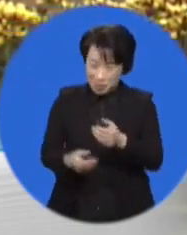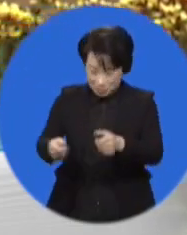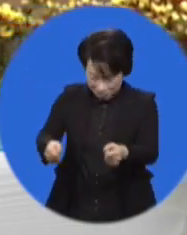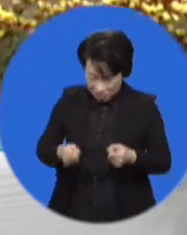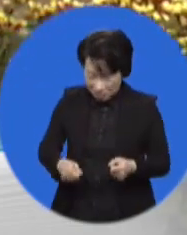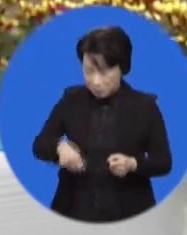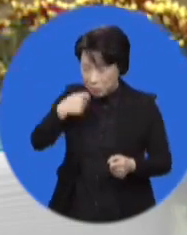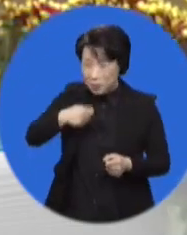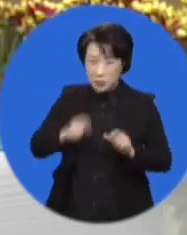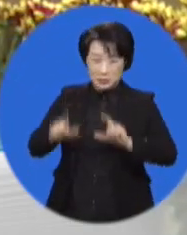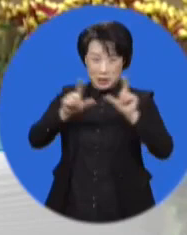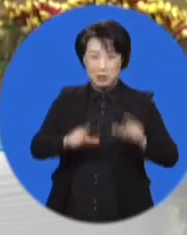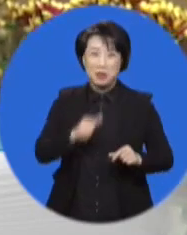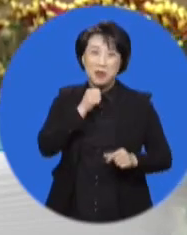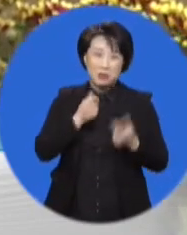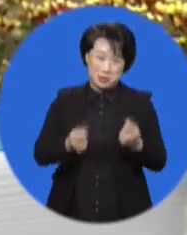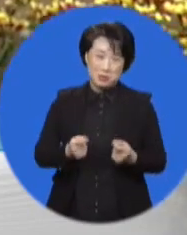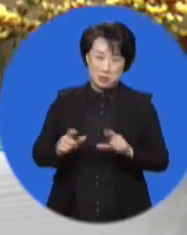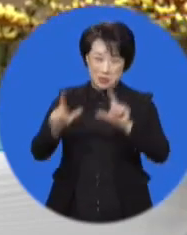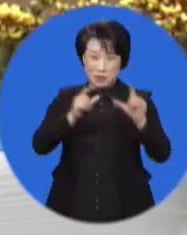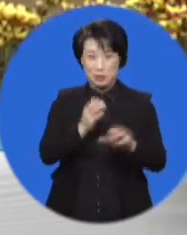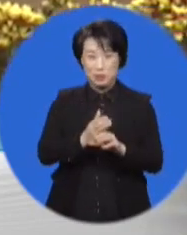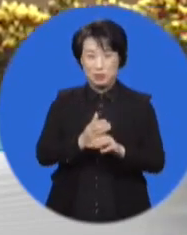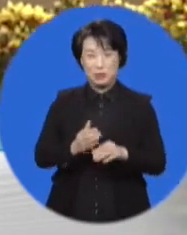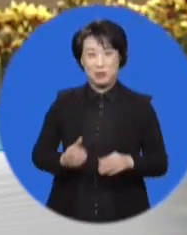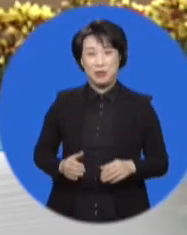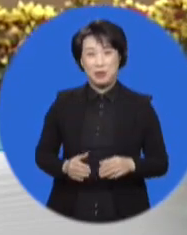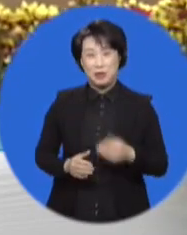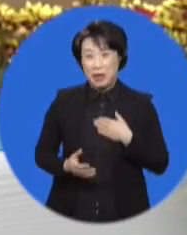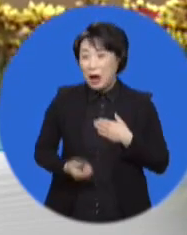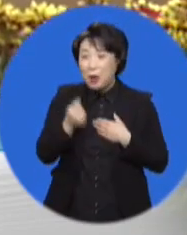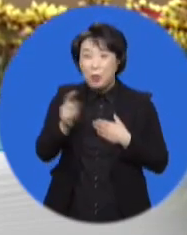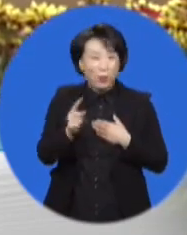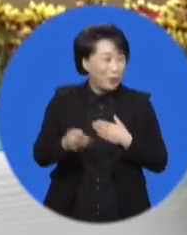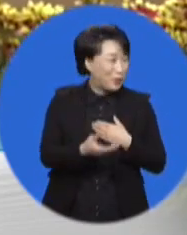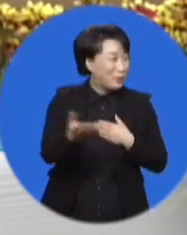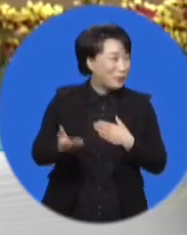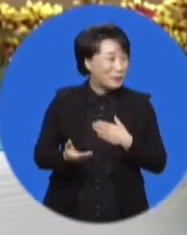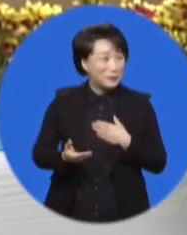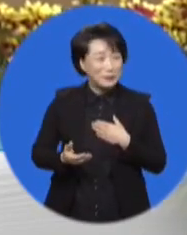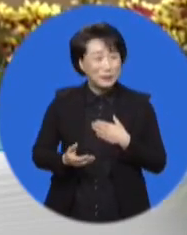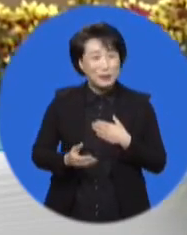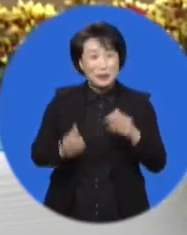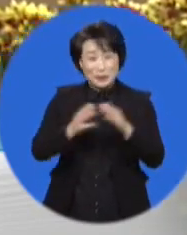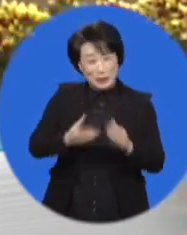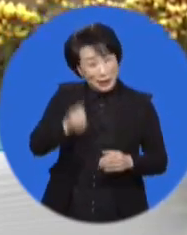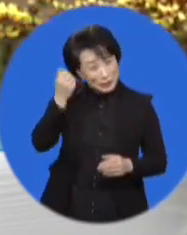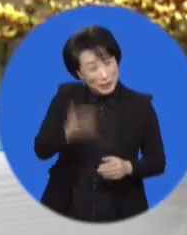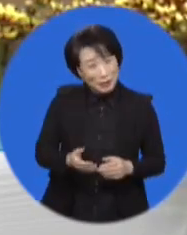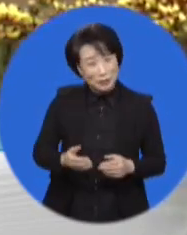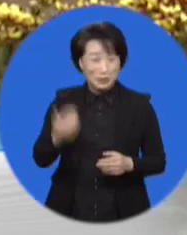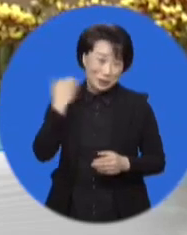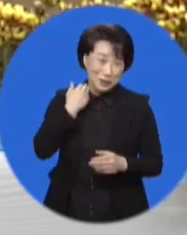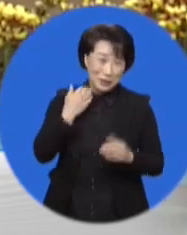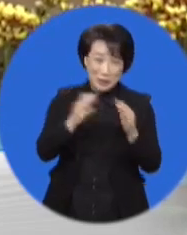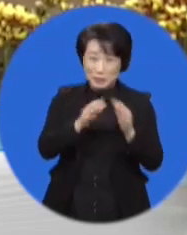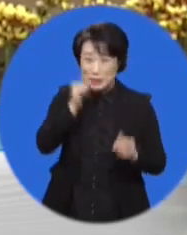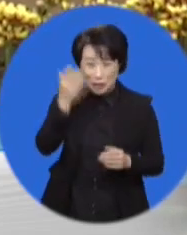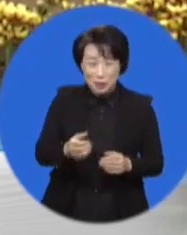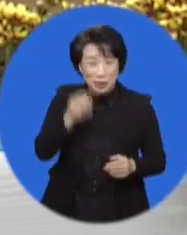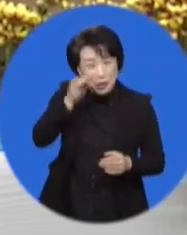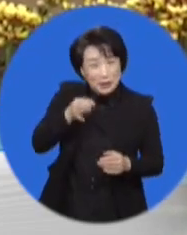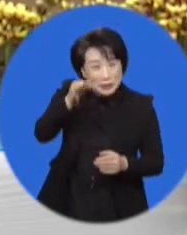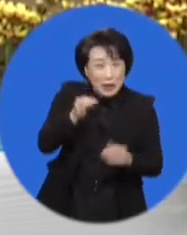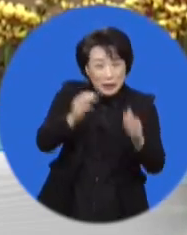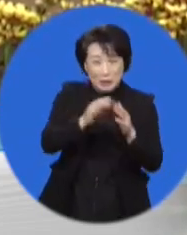살고 그냥 거지처럼 살고 있잖아요. 그리고 내가 가진 게 뭐 있어요? 집 있어요. 전세방이 있어요. 상습방이 있어요. 뭐